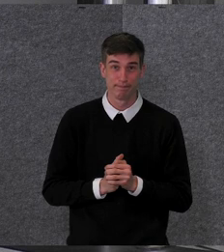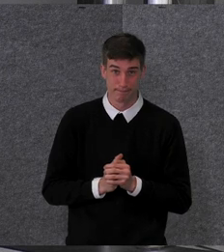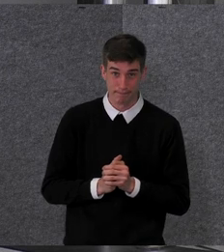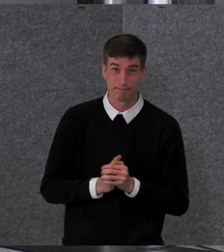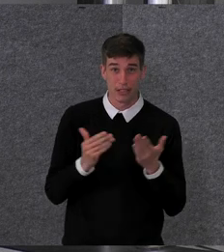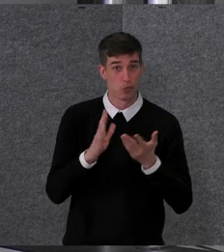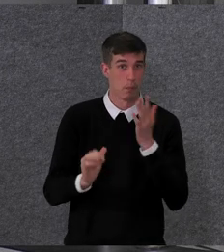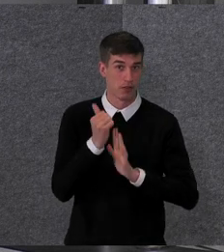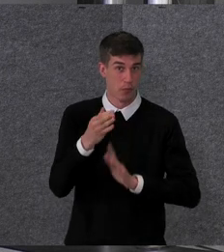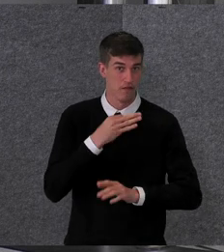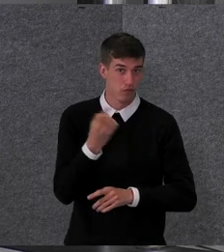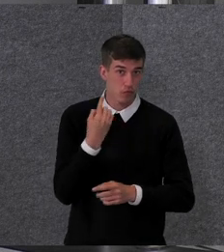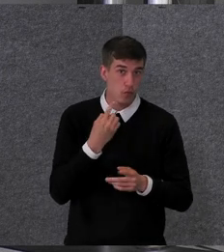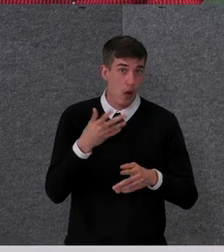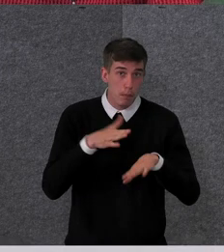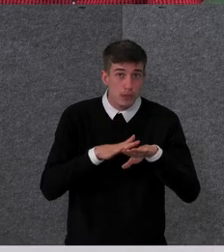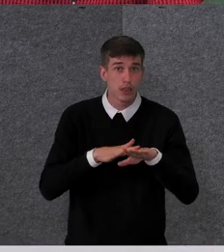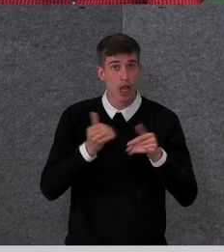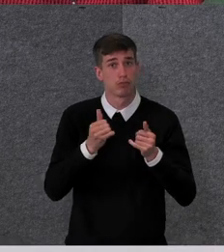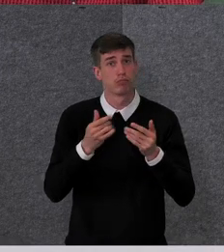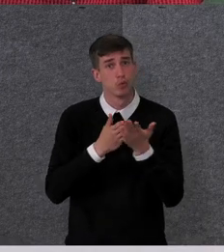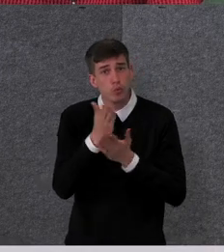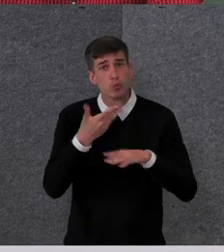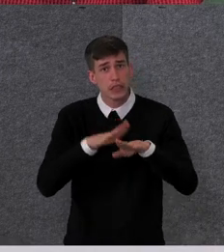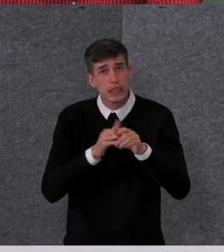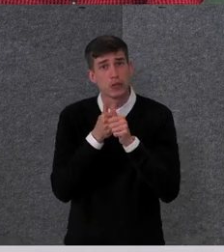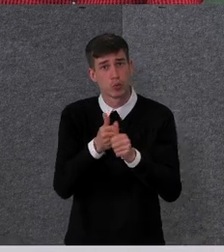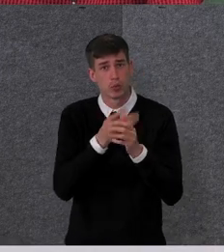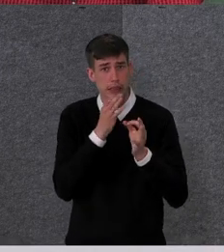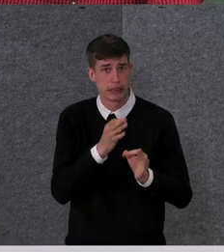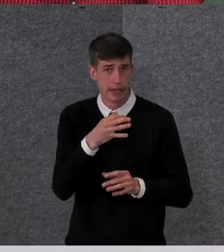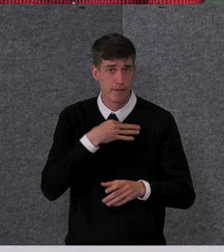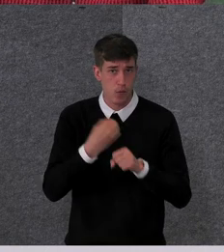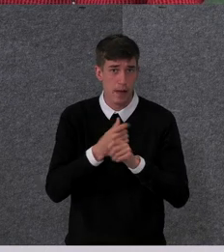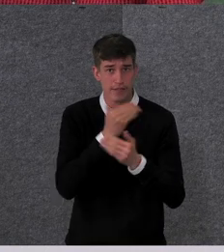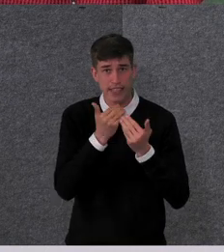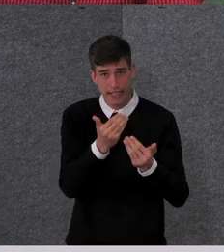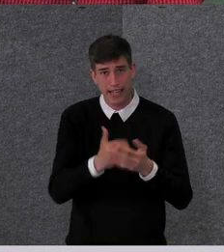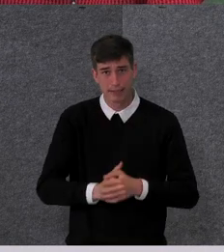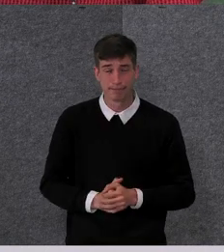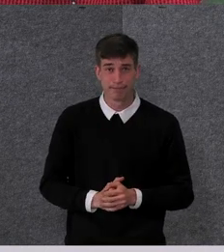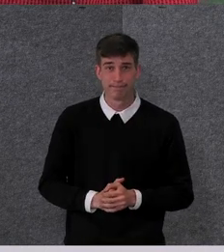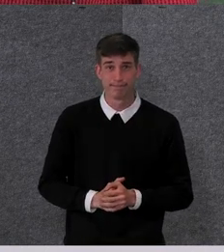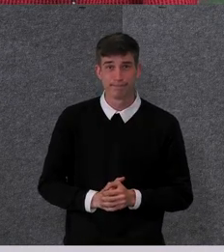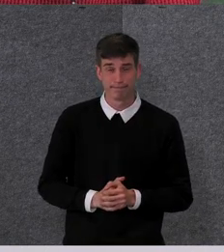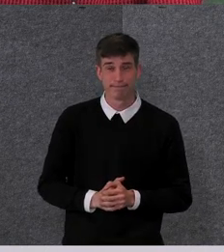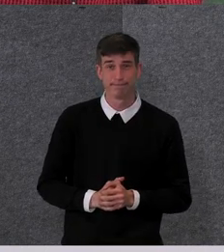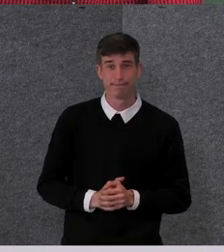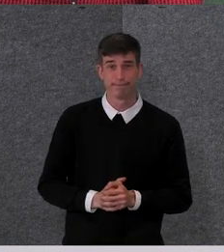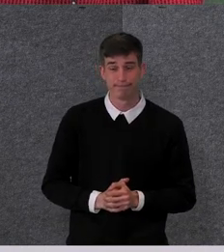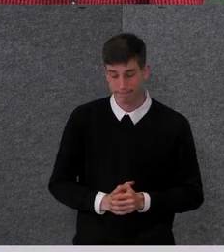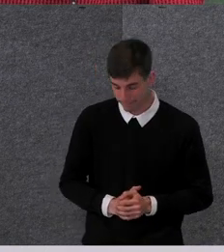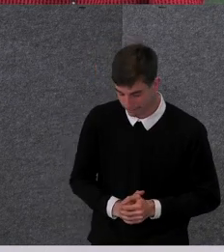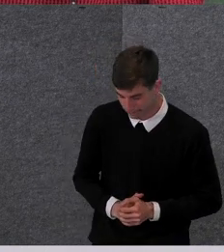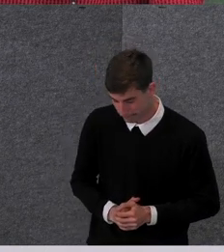etwas ganz Besonderes, sowas in der Länge, in der Dichte und in der Intensität zu tun. Herzlichen Dank dafür.